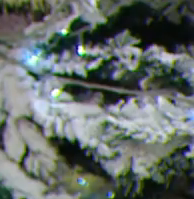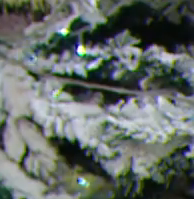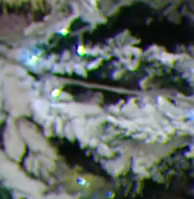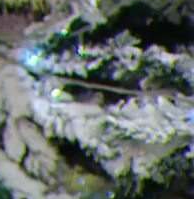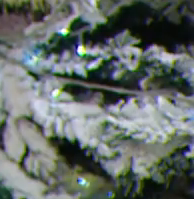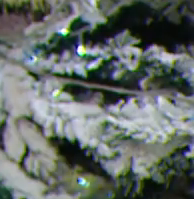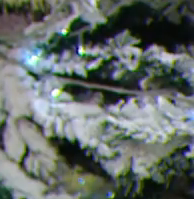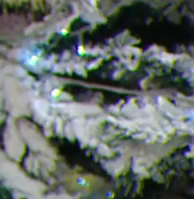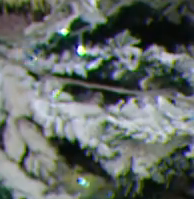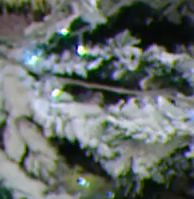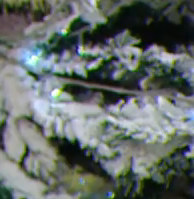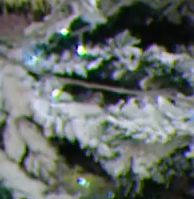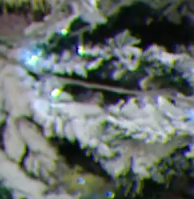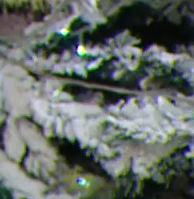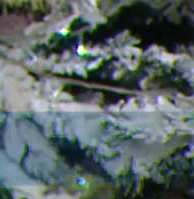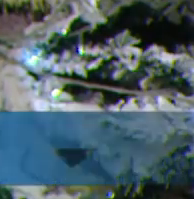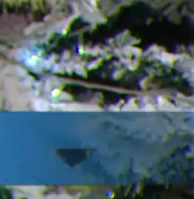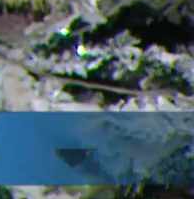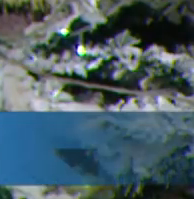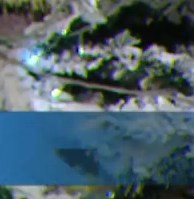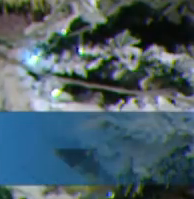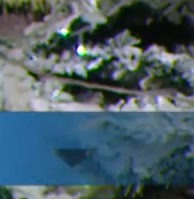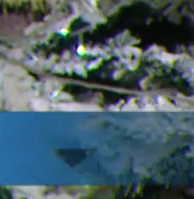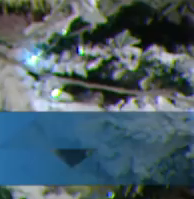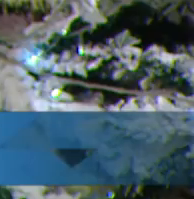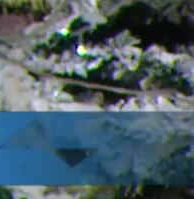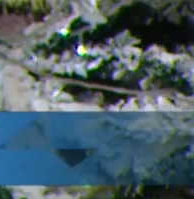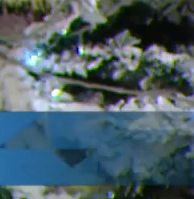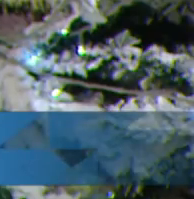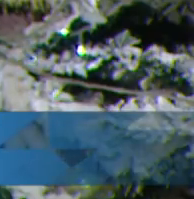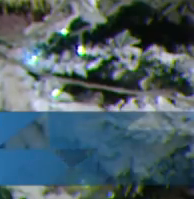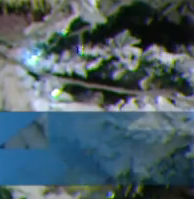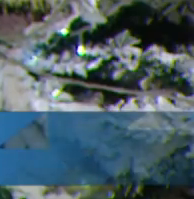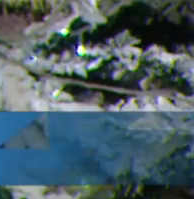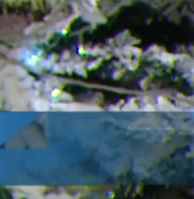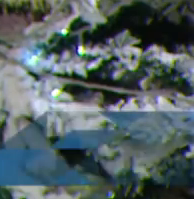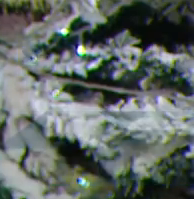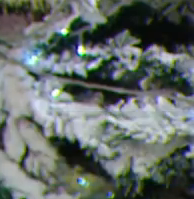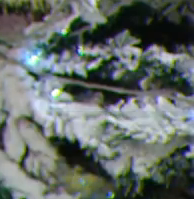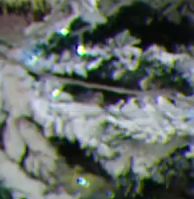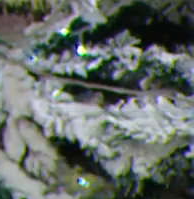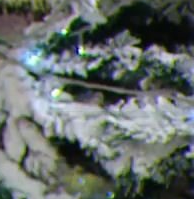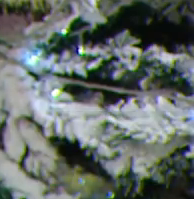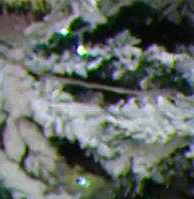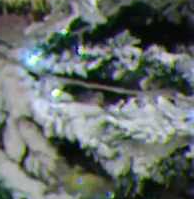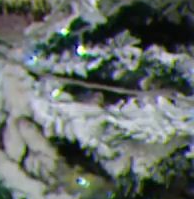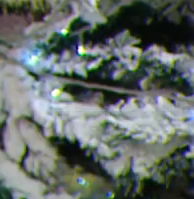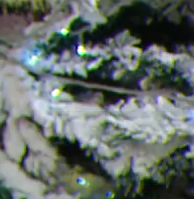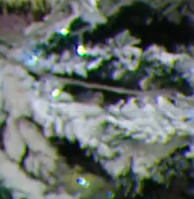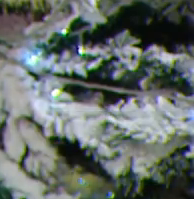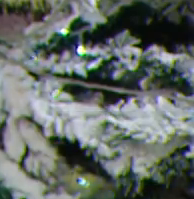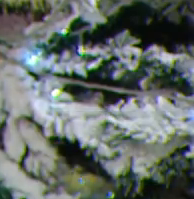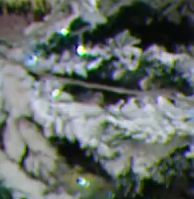სოციალურ ჯანმრთელობაზე და ყველა მათგანის მთლიანობა განსაზღვრავს საბოლოო ჯამში რამდენად